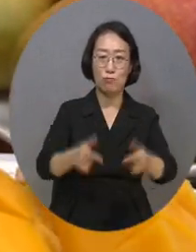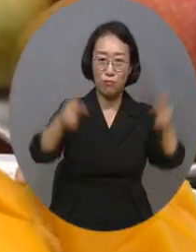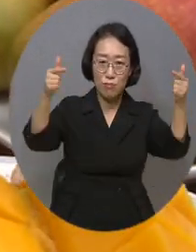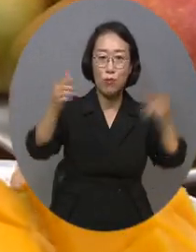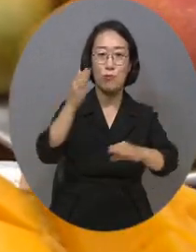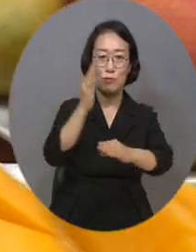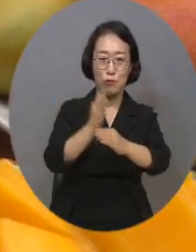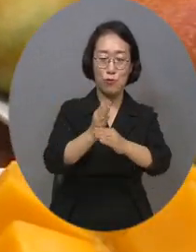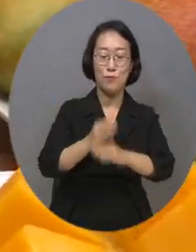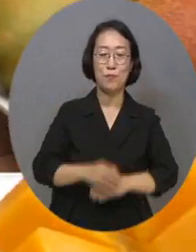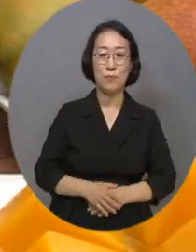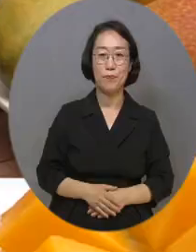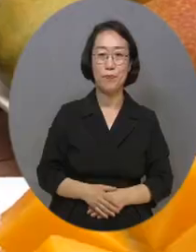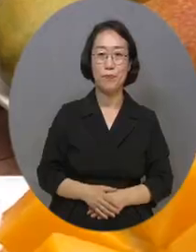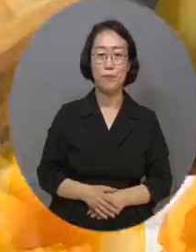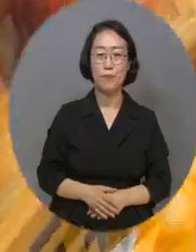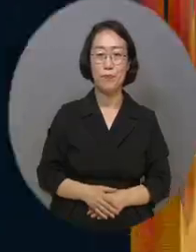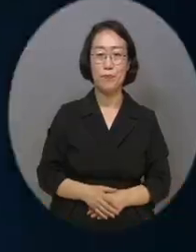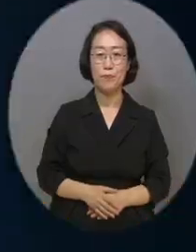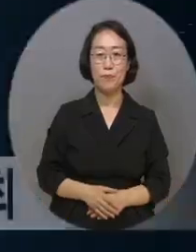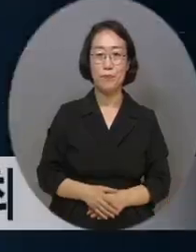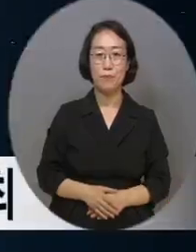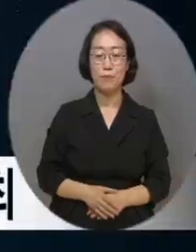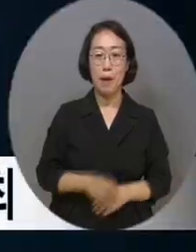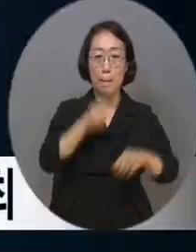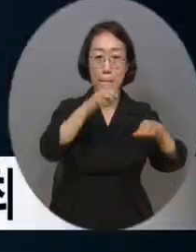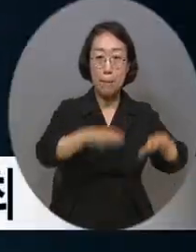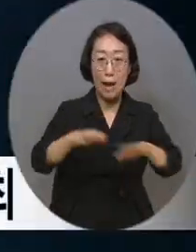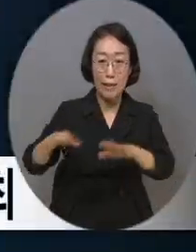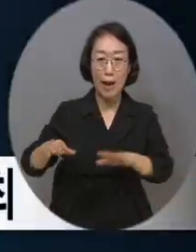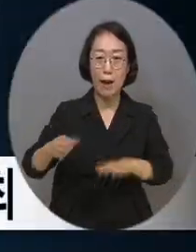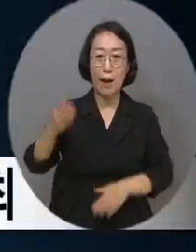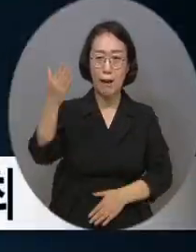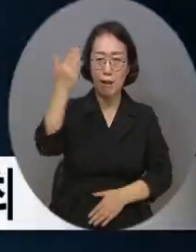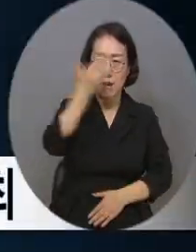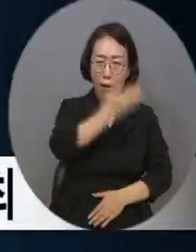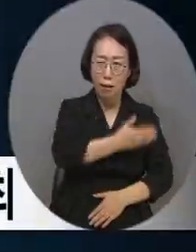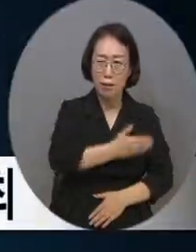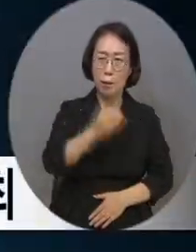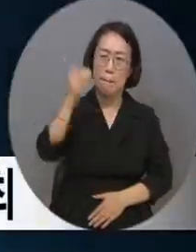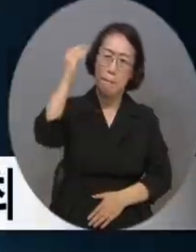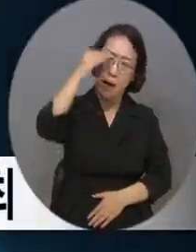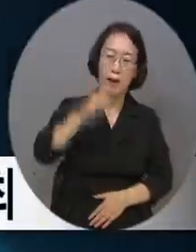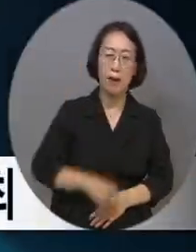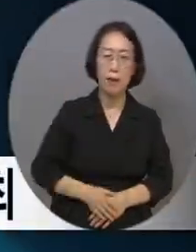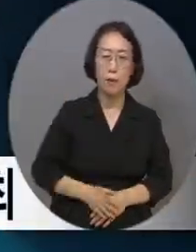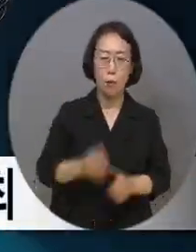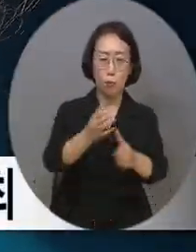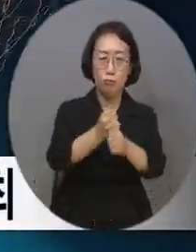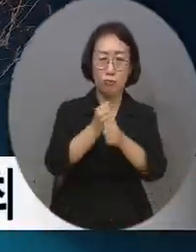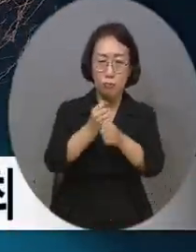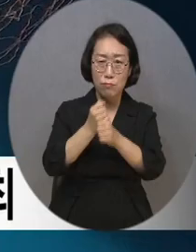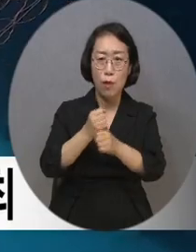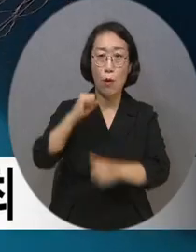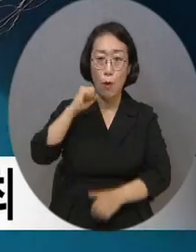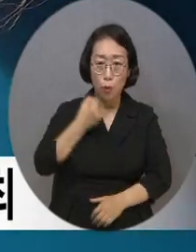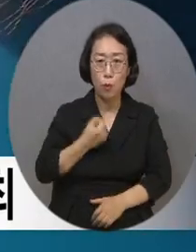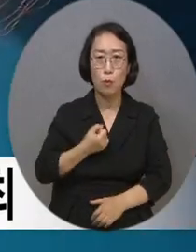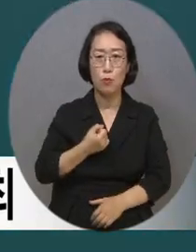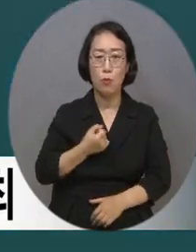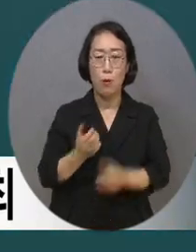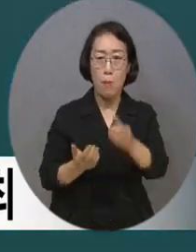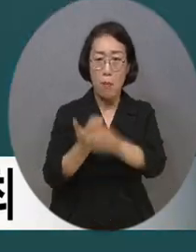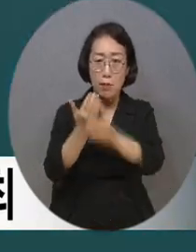뉴스 황영재입니다. 해양 생태계를 해치고 어업 생산성 저감과 각종 선박사고 유발